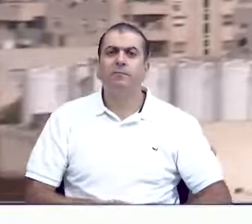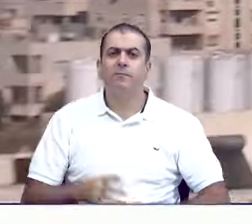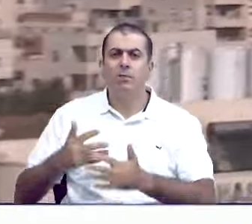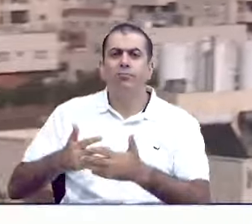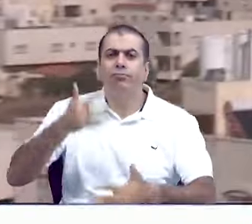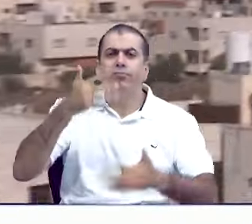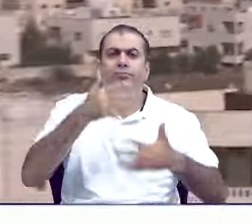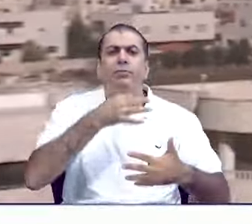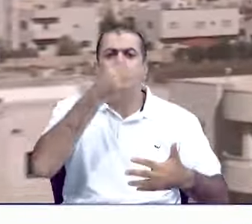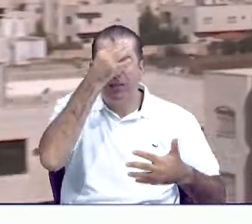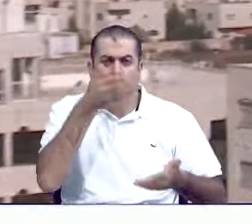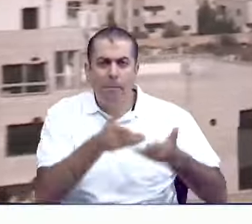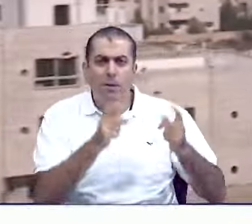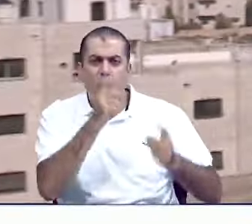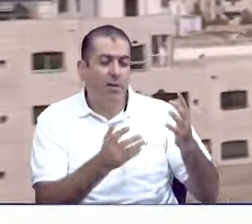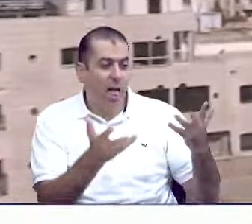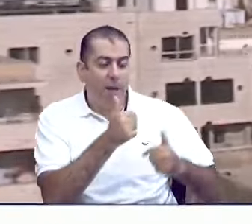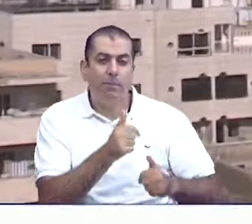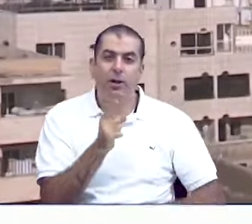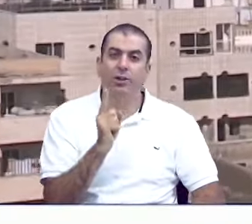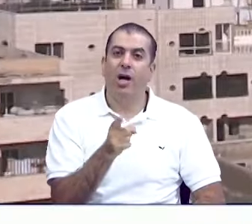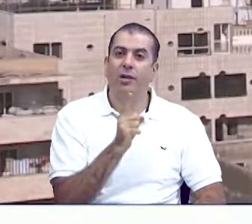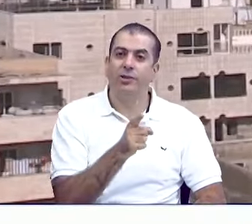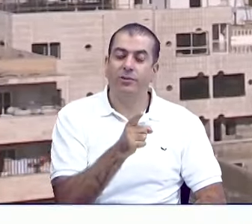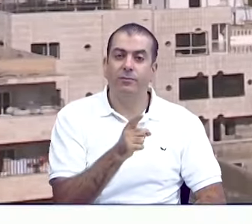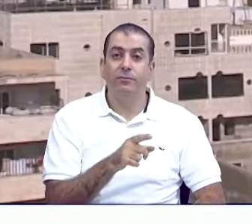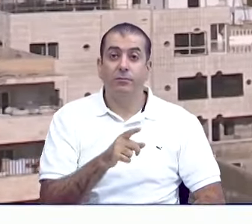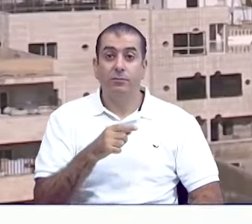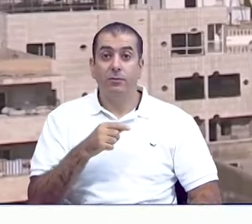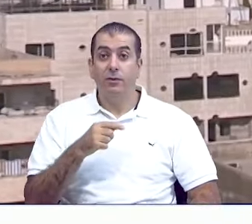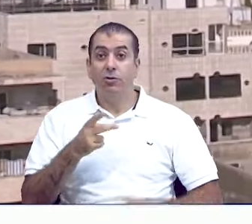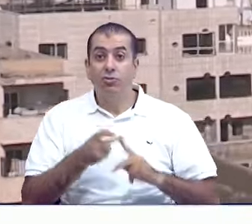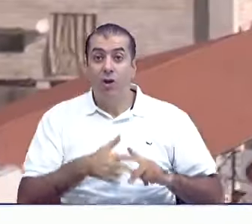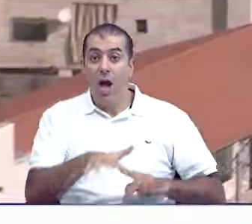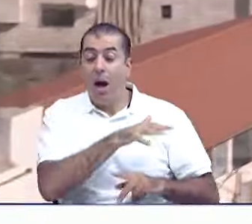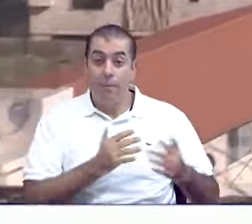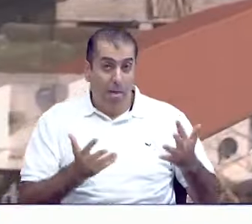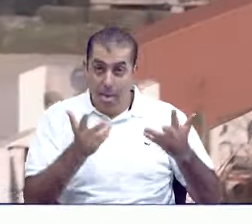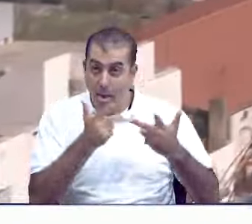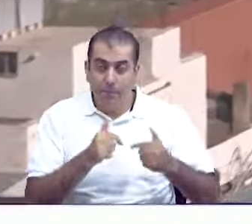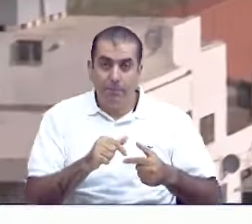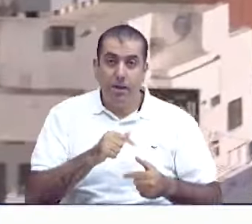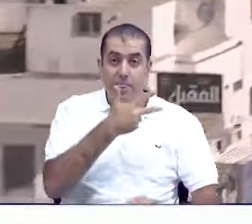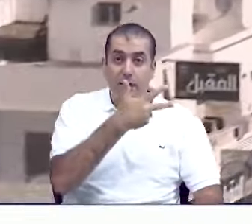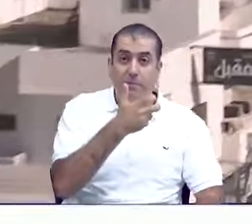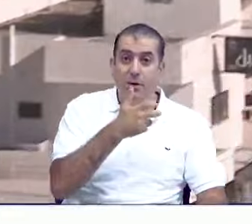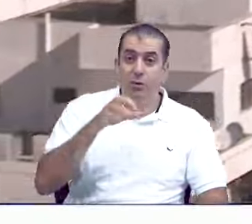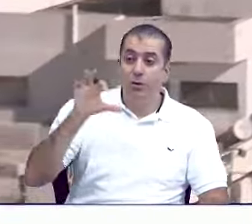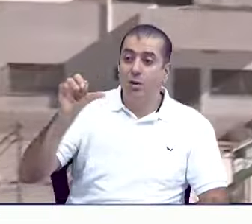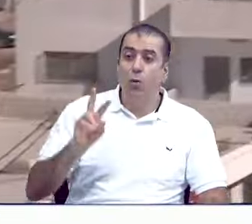المترشح فيها بلغ 11 قائمه وعدد الناخبين فيها فقد بلغ